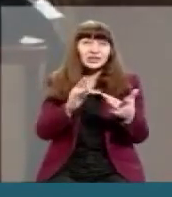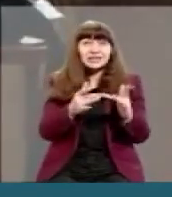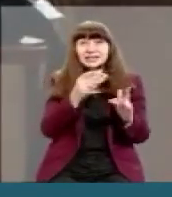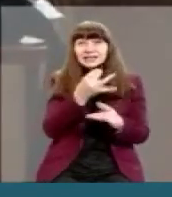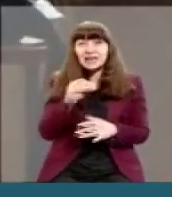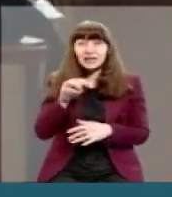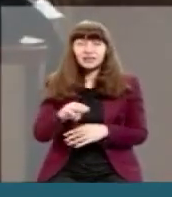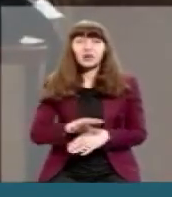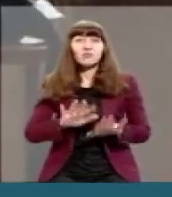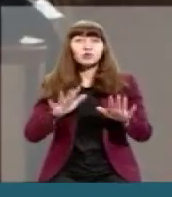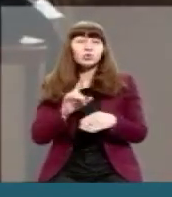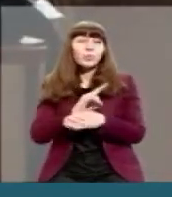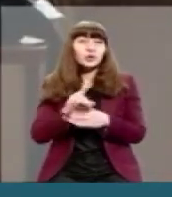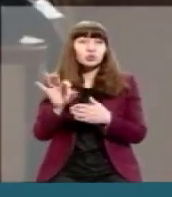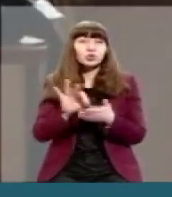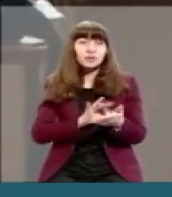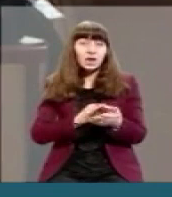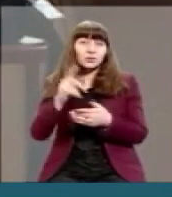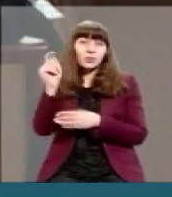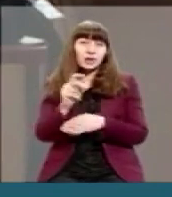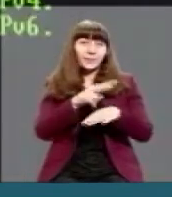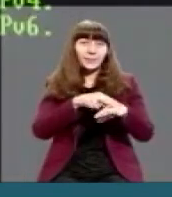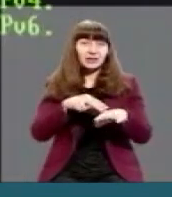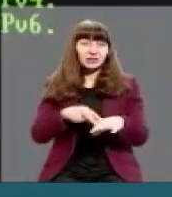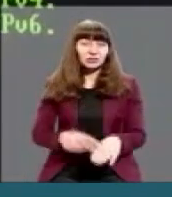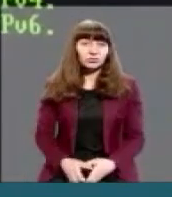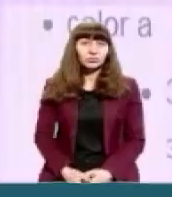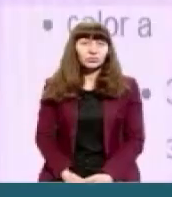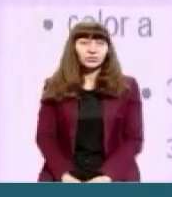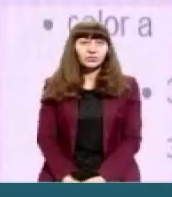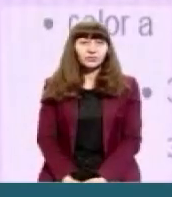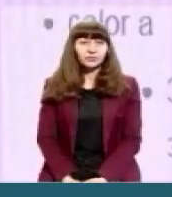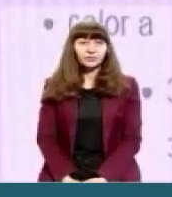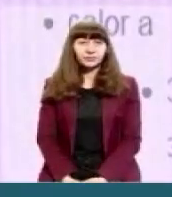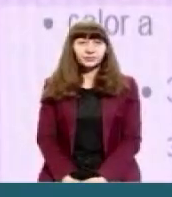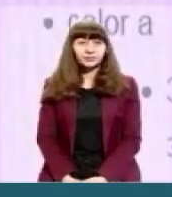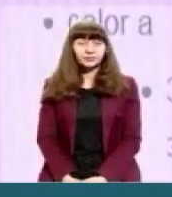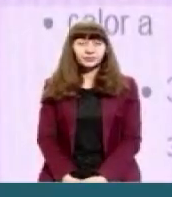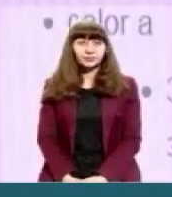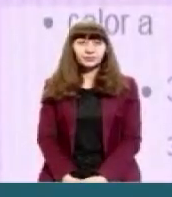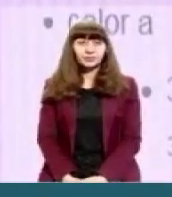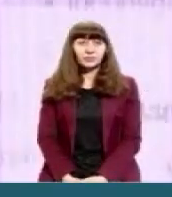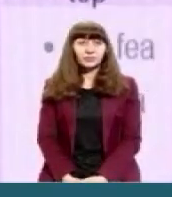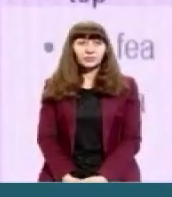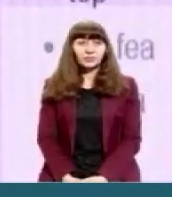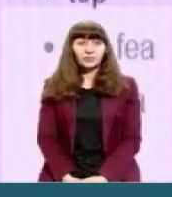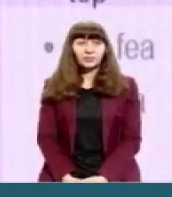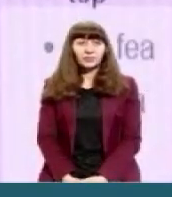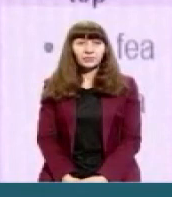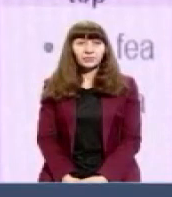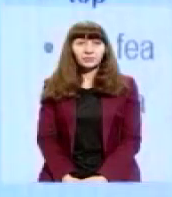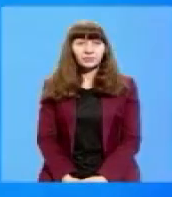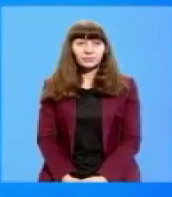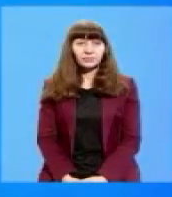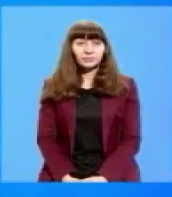интернет-сайтах. В случае мошенничества необходимо незамедлительно обратиться в правоохранительные органы. Айдана Папанина, Олжас Есенжигитов, телеканал